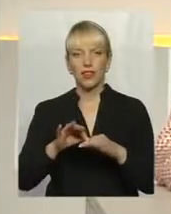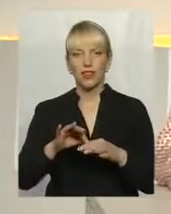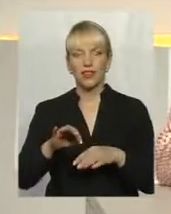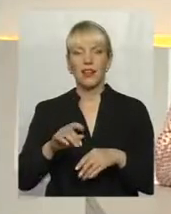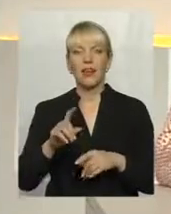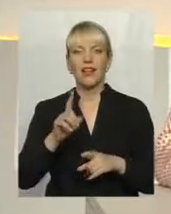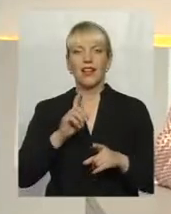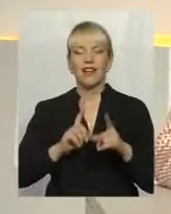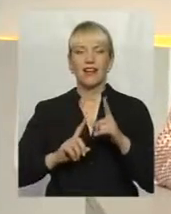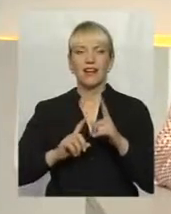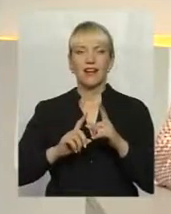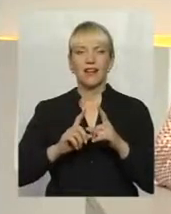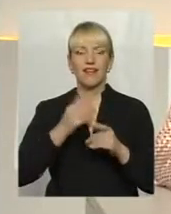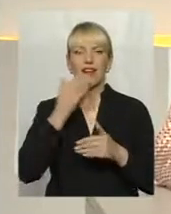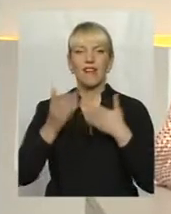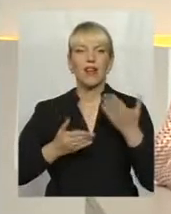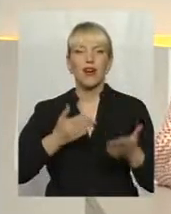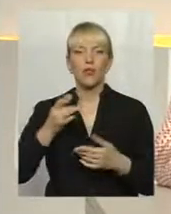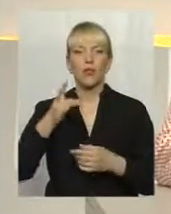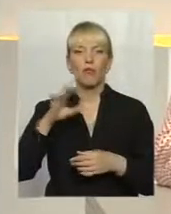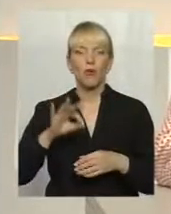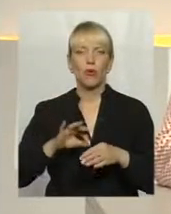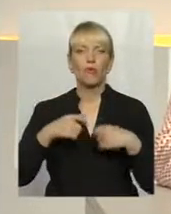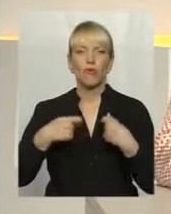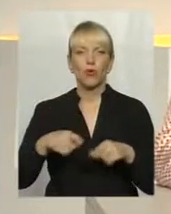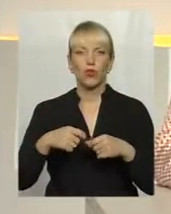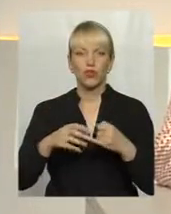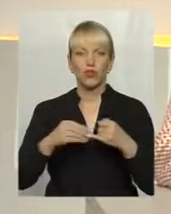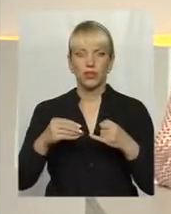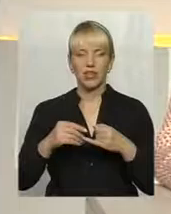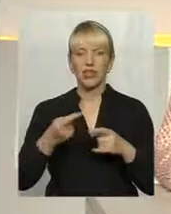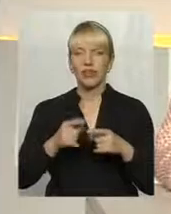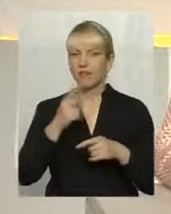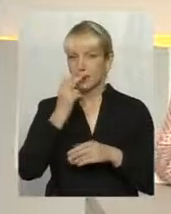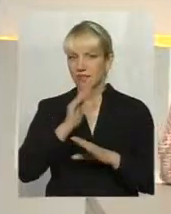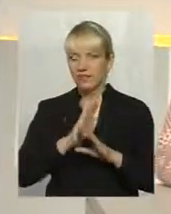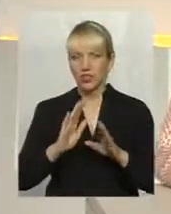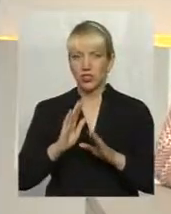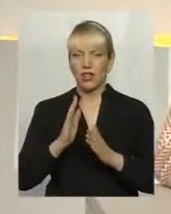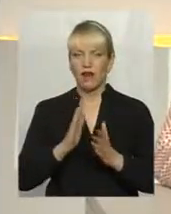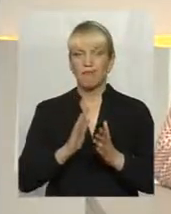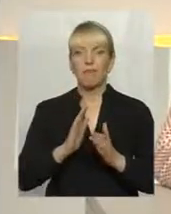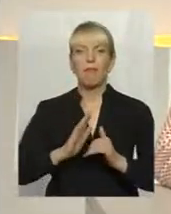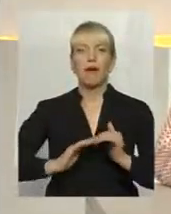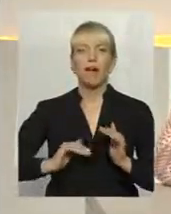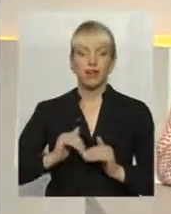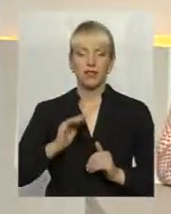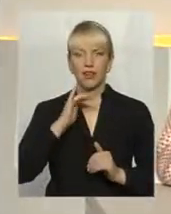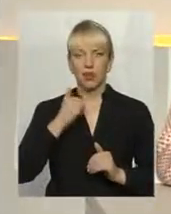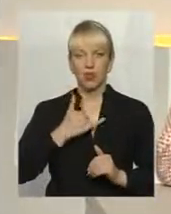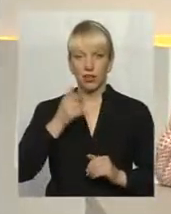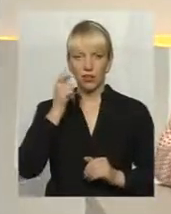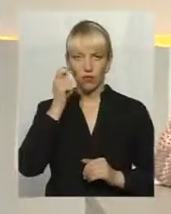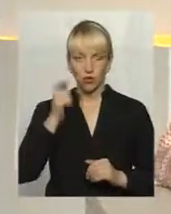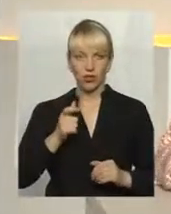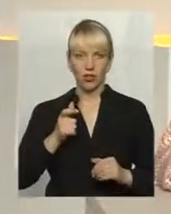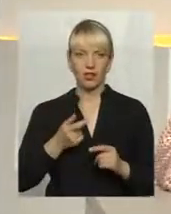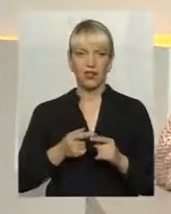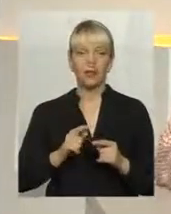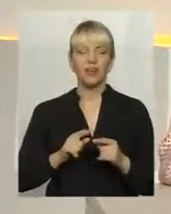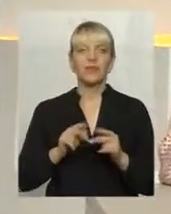землі. Це дуже незвична практика для нас в нашій країні. Скажіть, будь ласка, як це все має відбуватися? Чи це люди